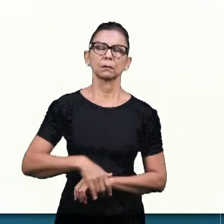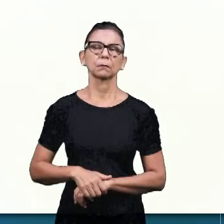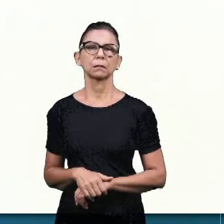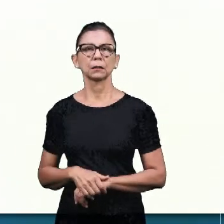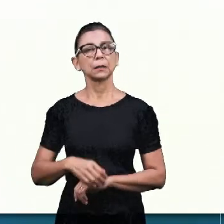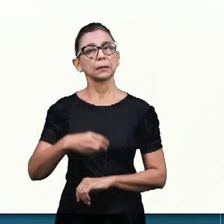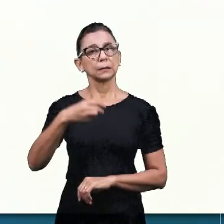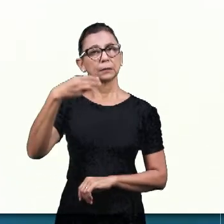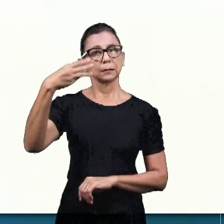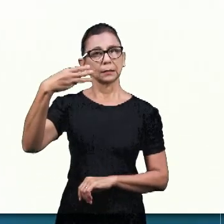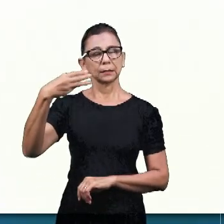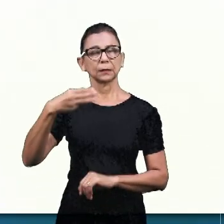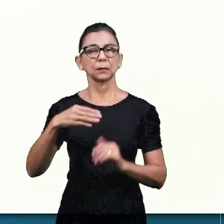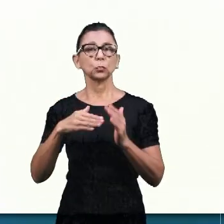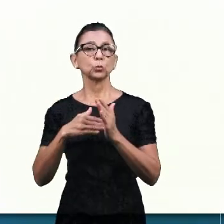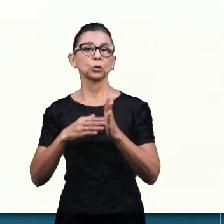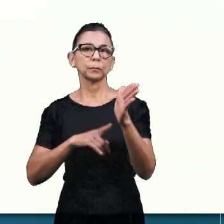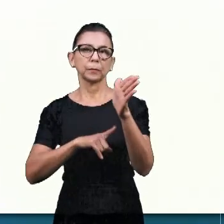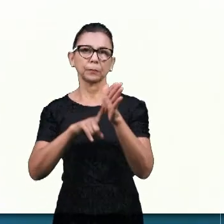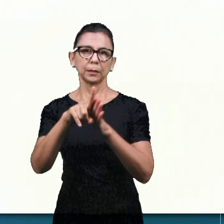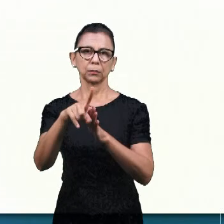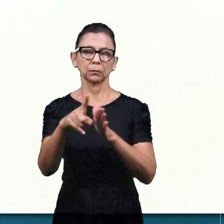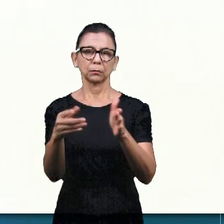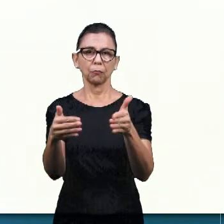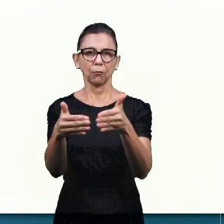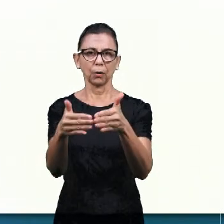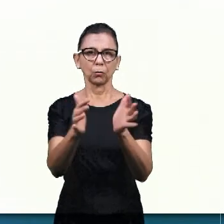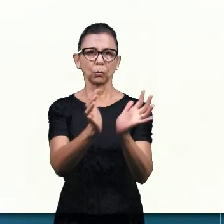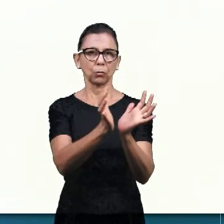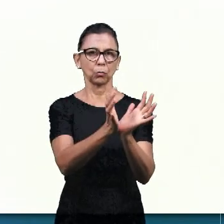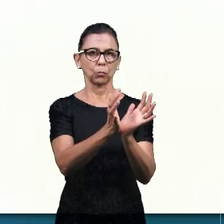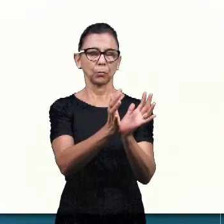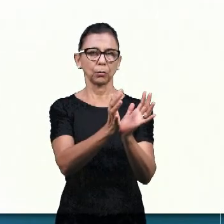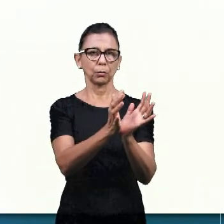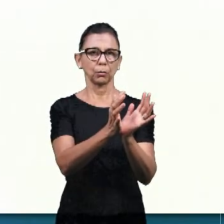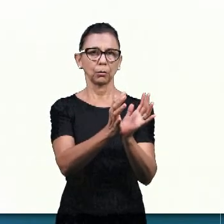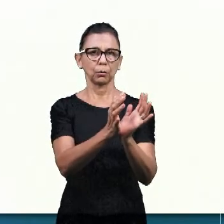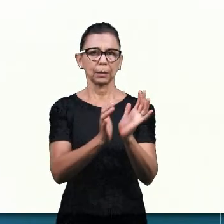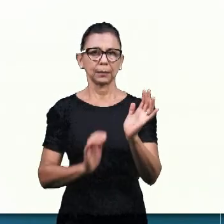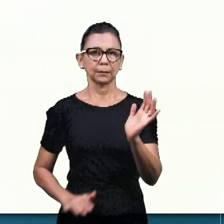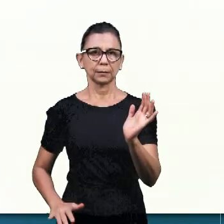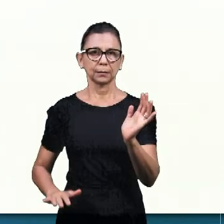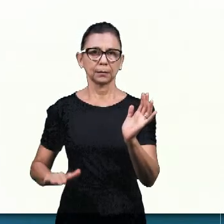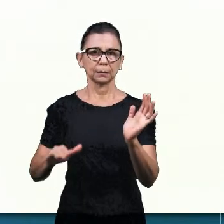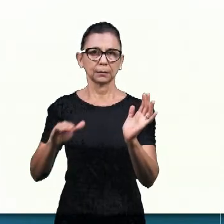question. Celle-là est adressée aux enfants intermédiaires et adolescents.